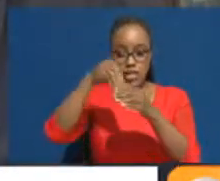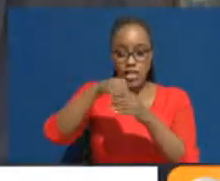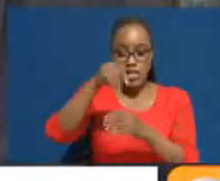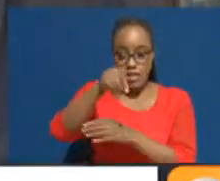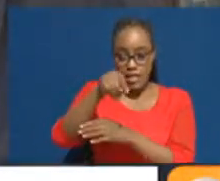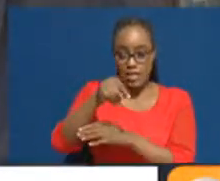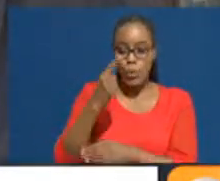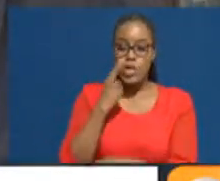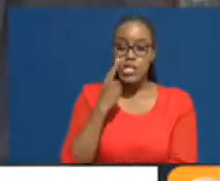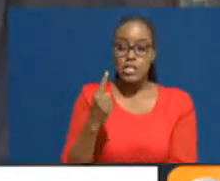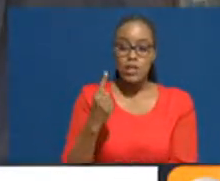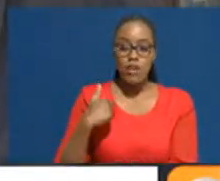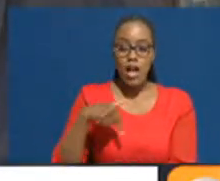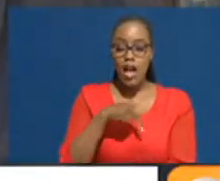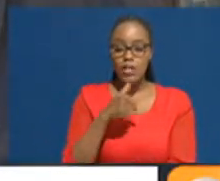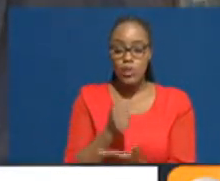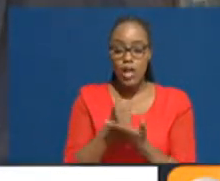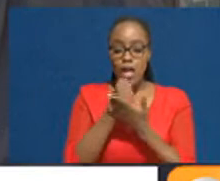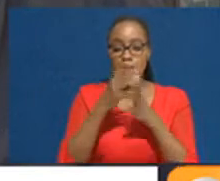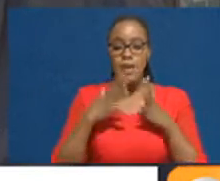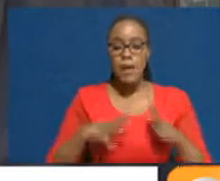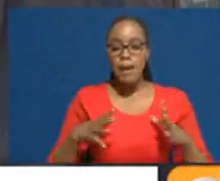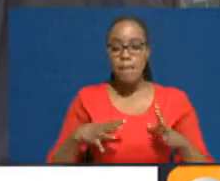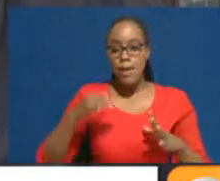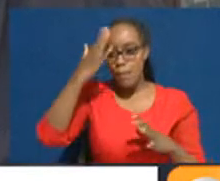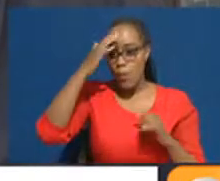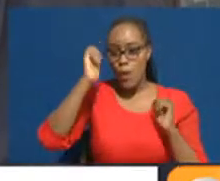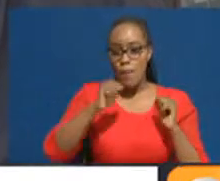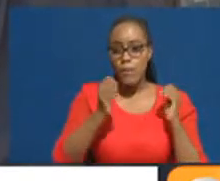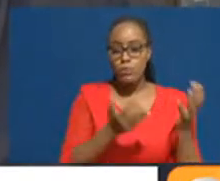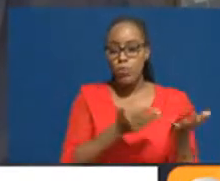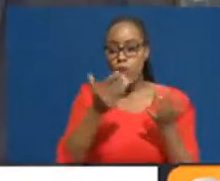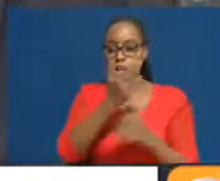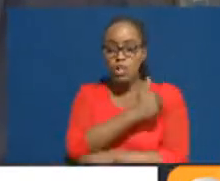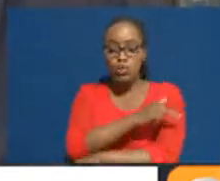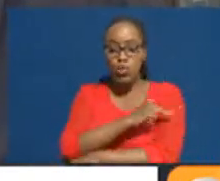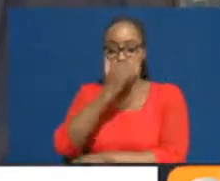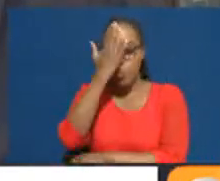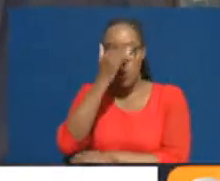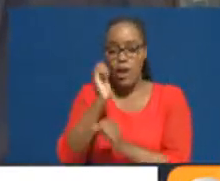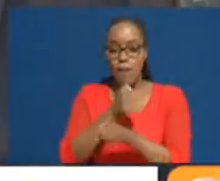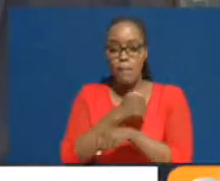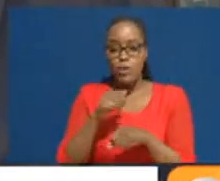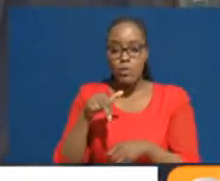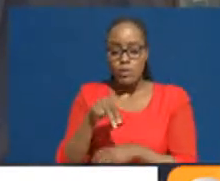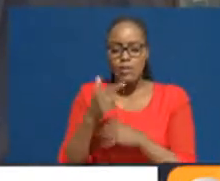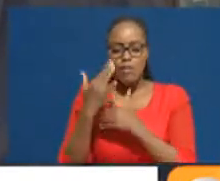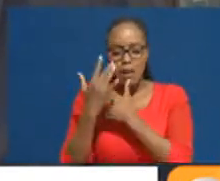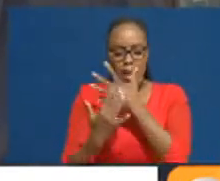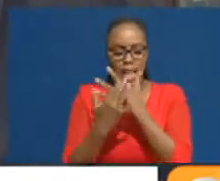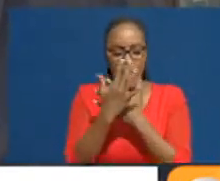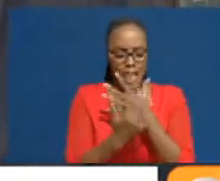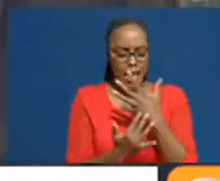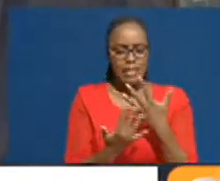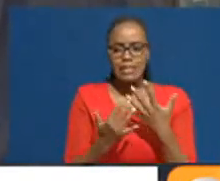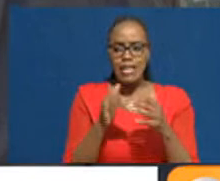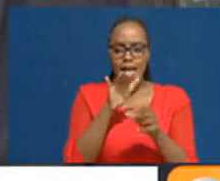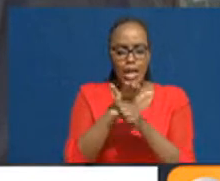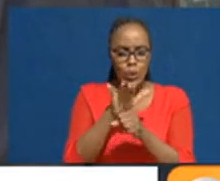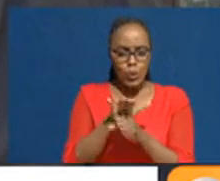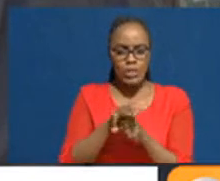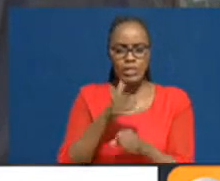ndio tukaona kwamba tunasaidiwa na watu ili kuweza kutupeleka hospitali, maana yake ilikuwa tuwezi tuvuja damu, tumechakaa kama